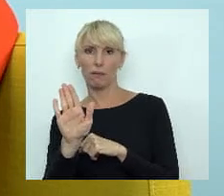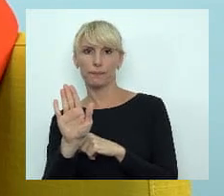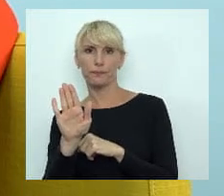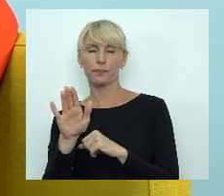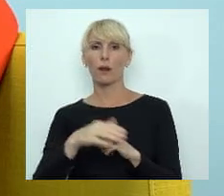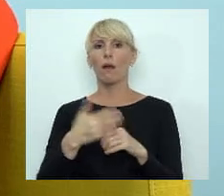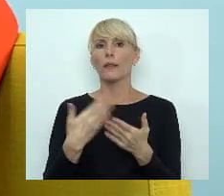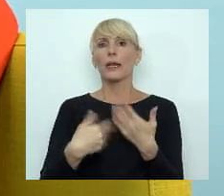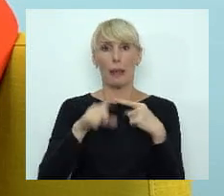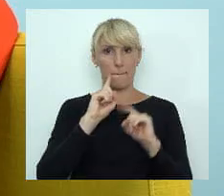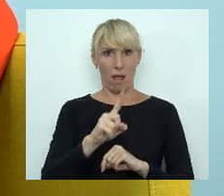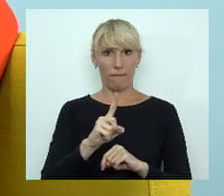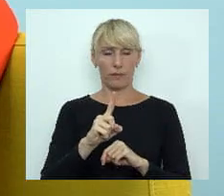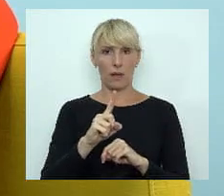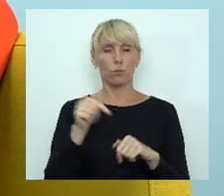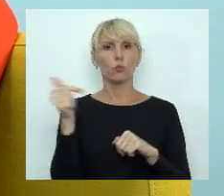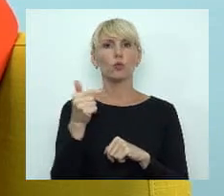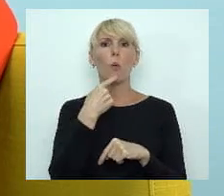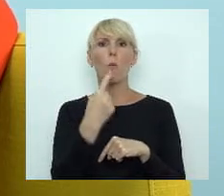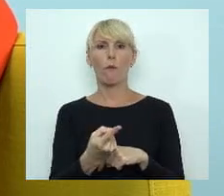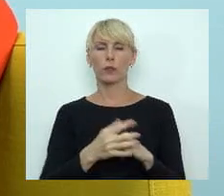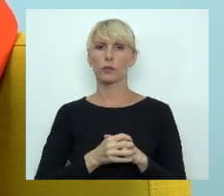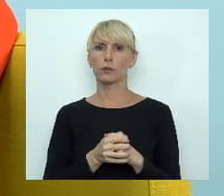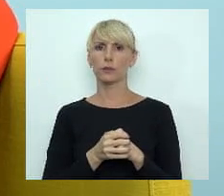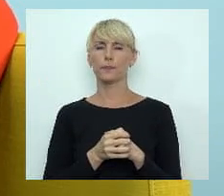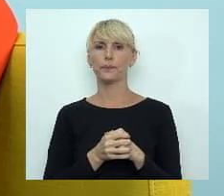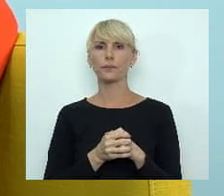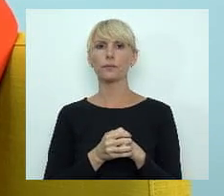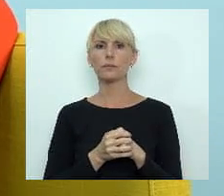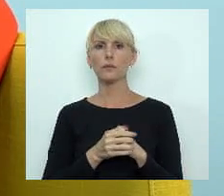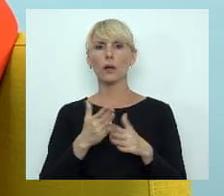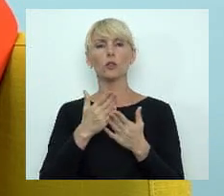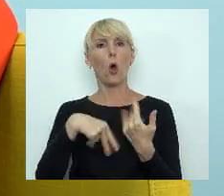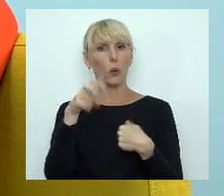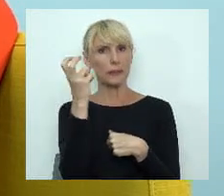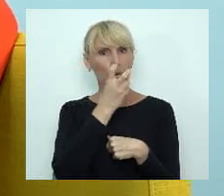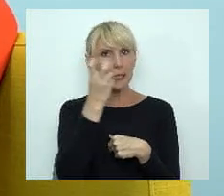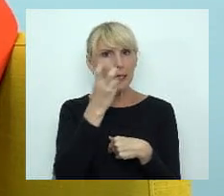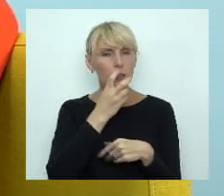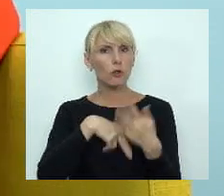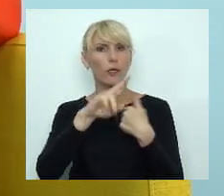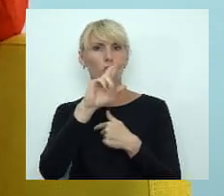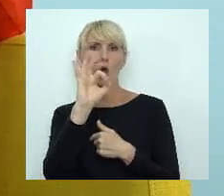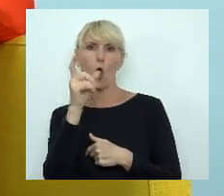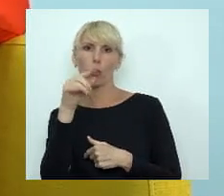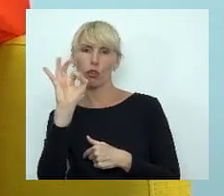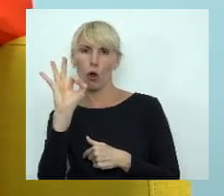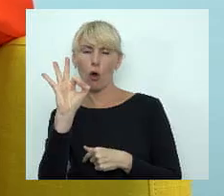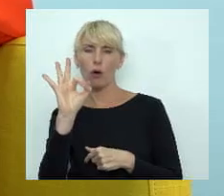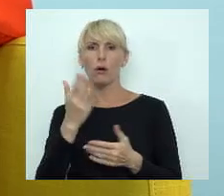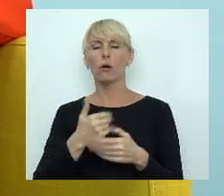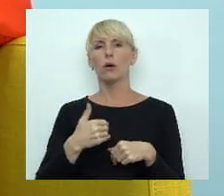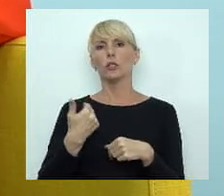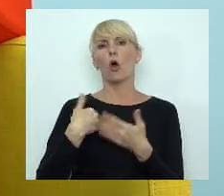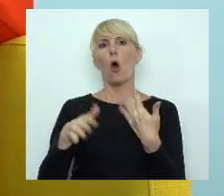Tak naprawdę to musimy rozpocząć od tego, że właśnie to duże zainteresowanie RODO spowodowało takie zamykanie się na